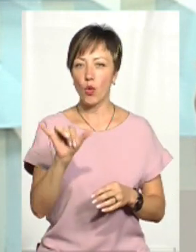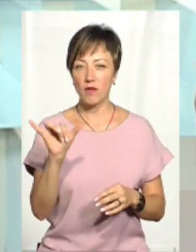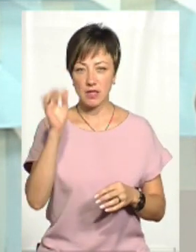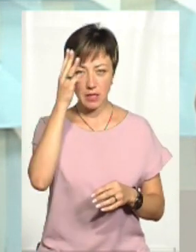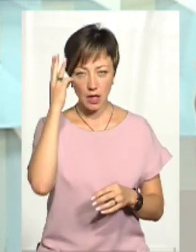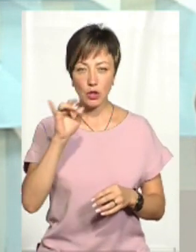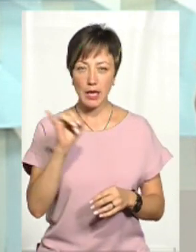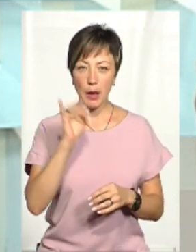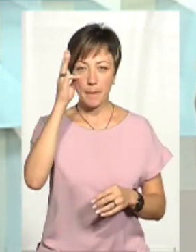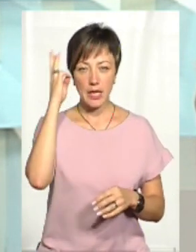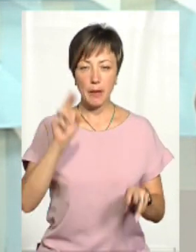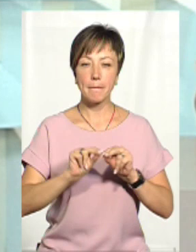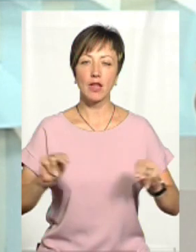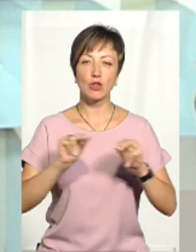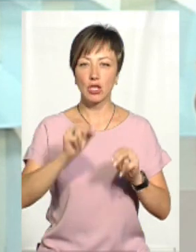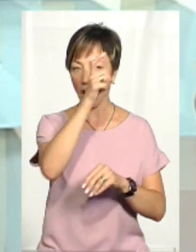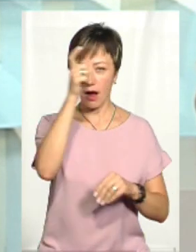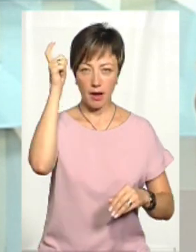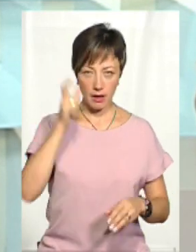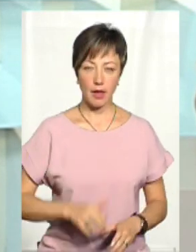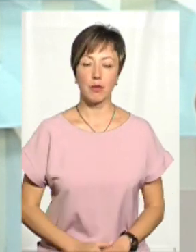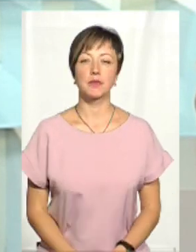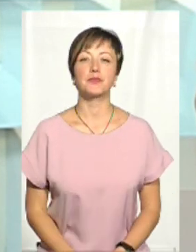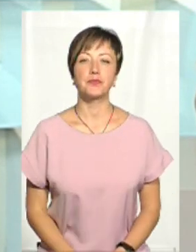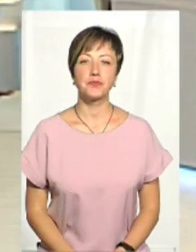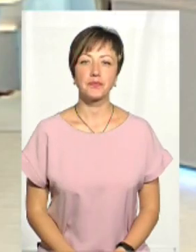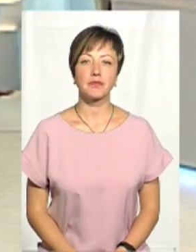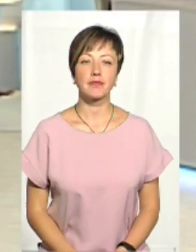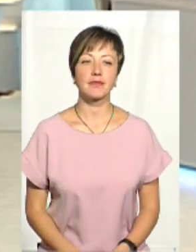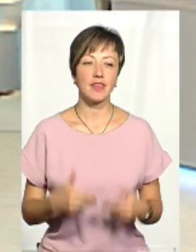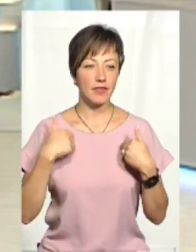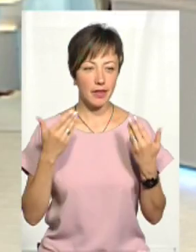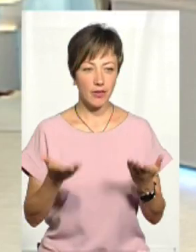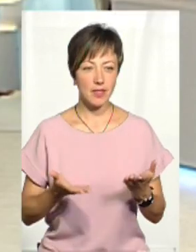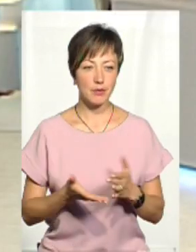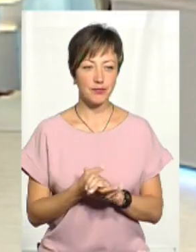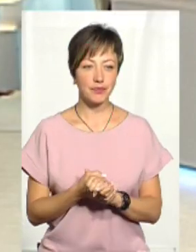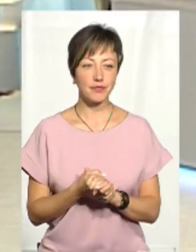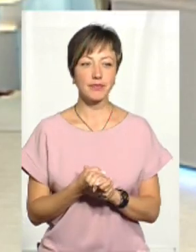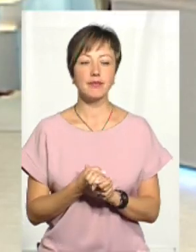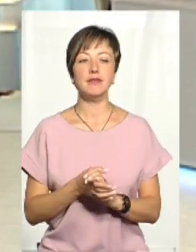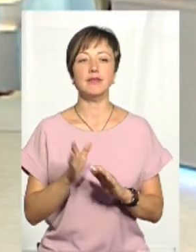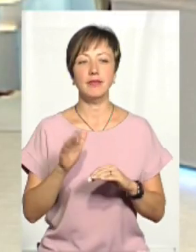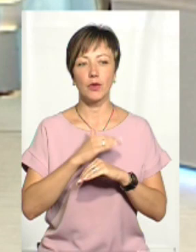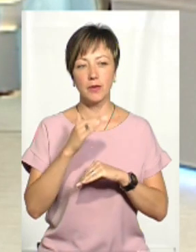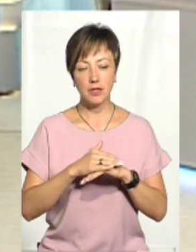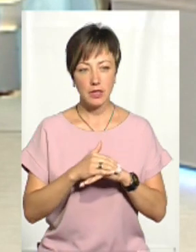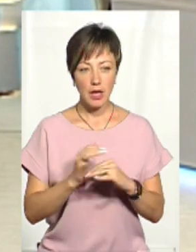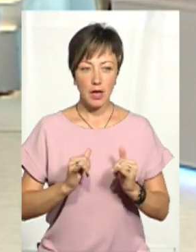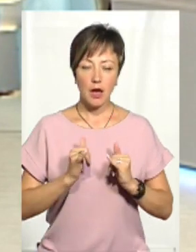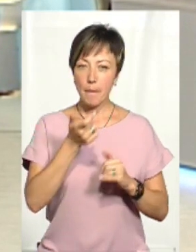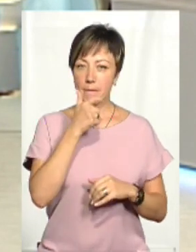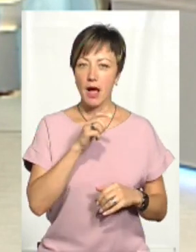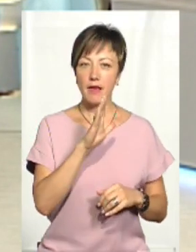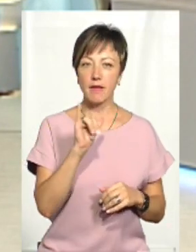університету та Хмельницької педагогічної академії. Вітаю вас. Вітаю. Пані Віро,